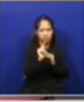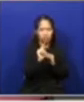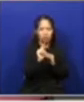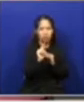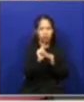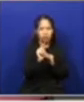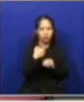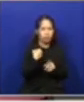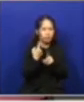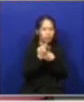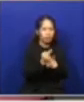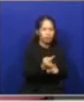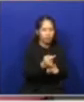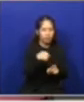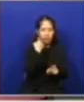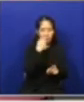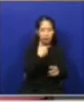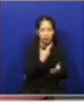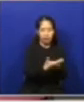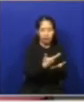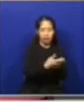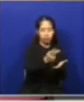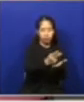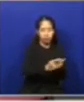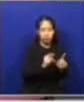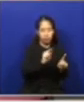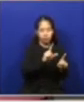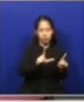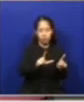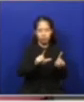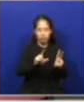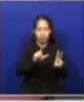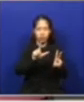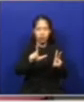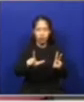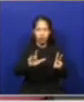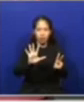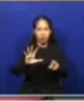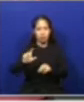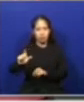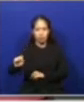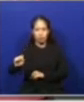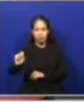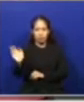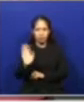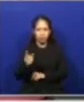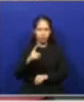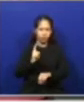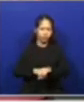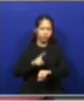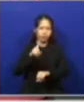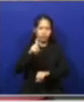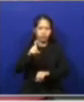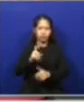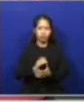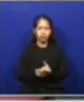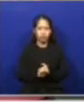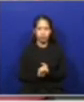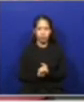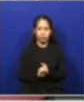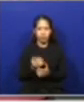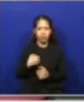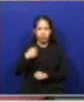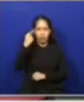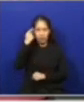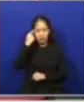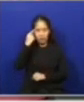มีเงินกู้1ล้าน2ล้าน5แสนไม่จำเป็นค่ะเสียเวลาอันนี้คือในความคิดของผู้ประก